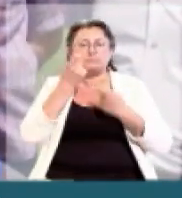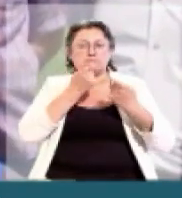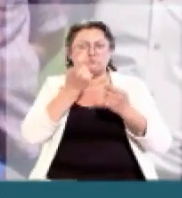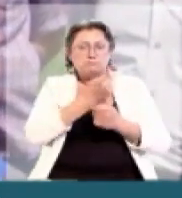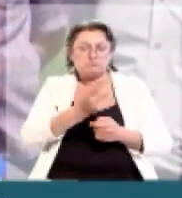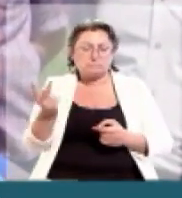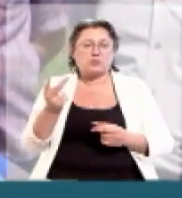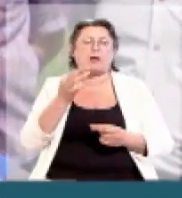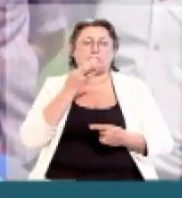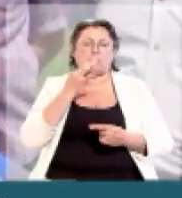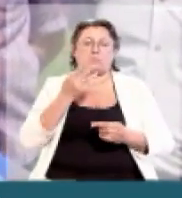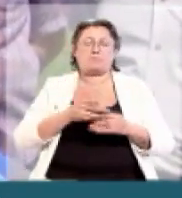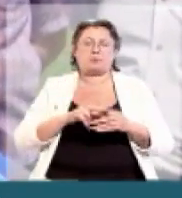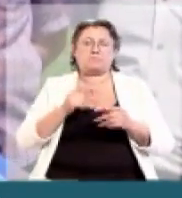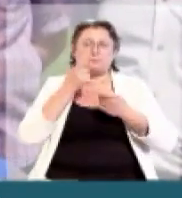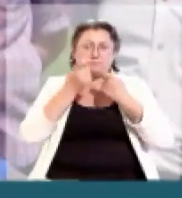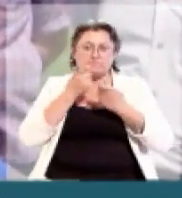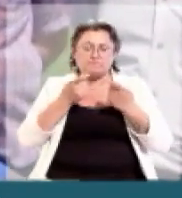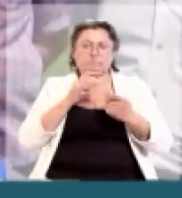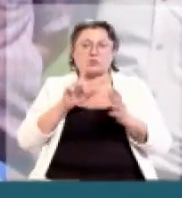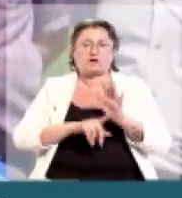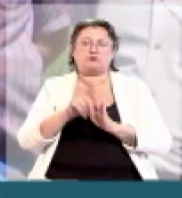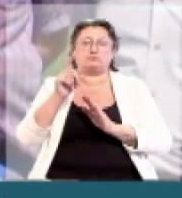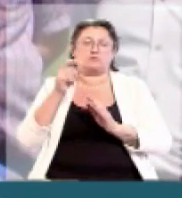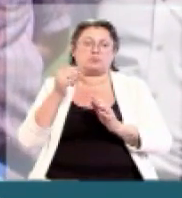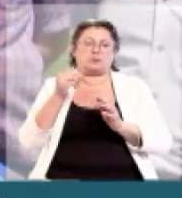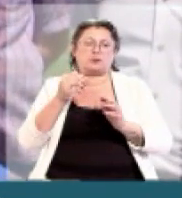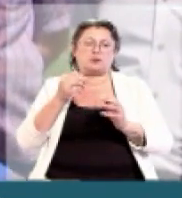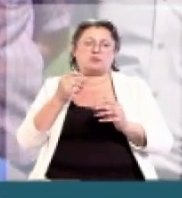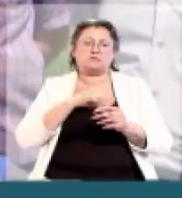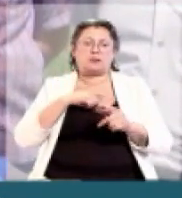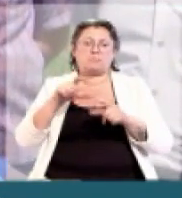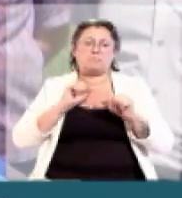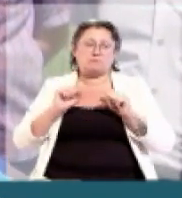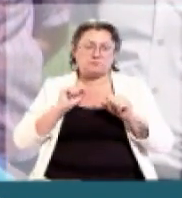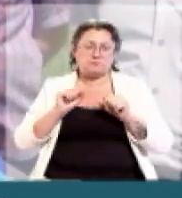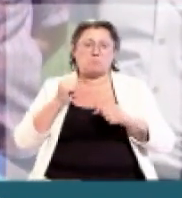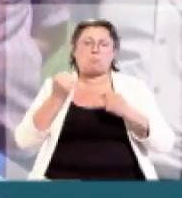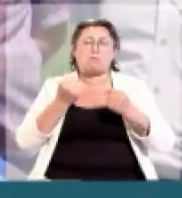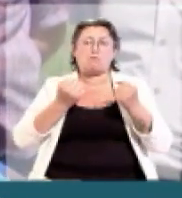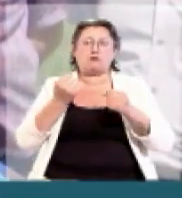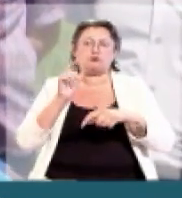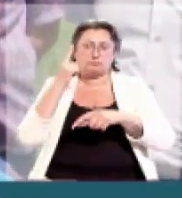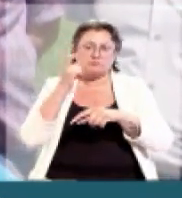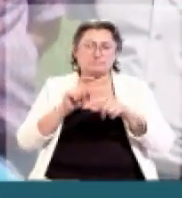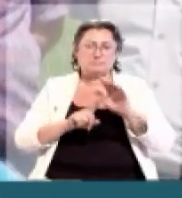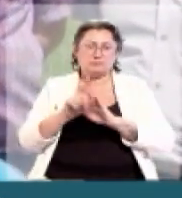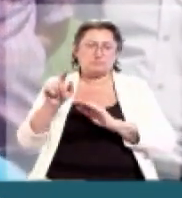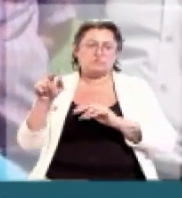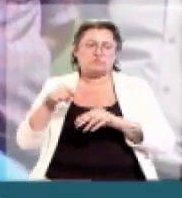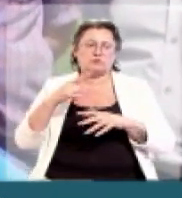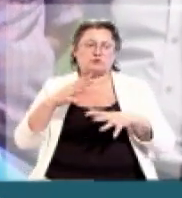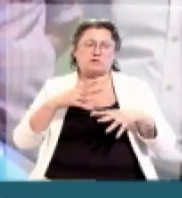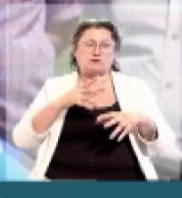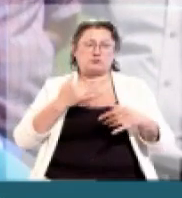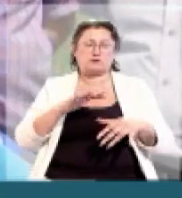все. И потом по этим деталям запустили машину и сам командовал. Здесь и сейчас вот она вот уже